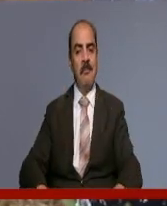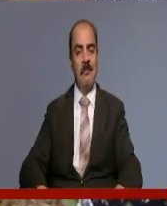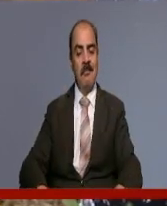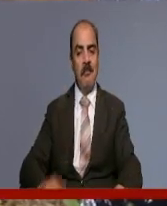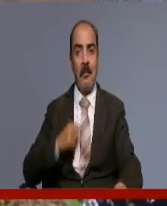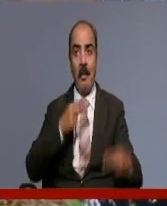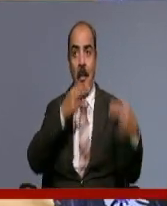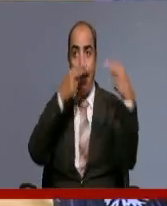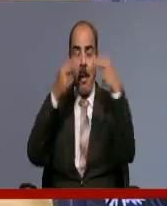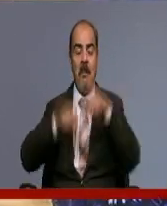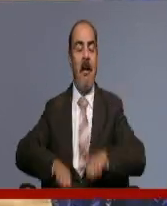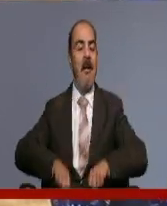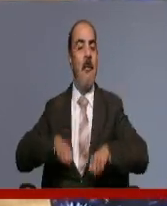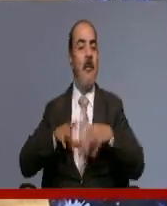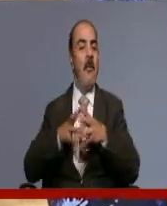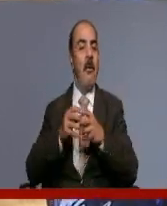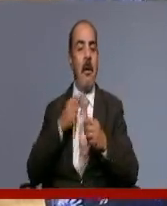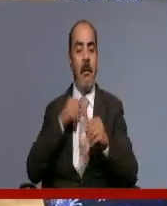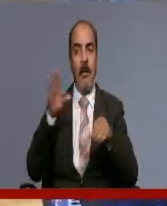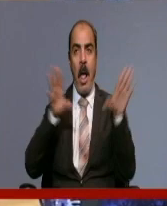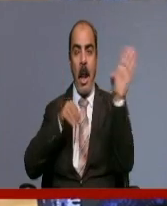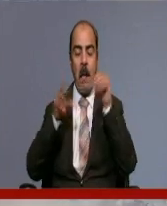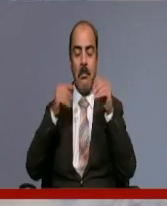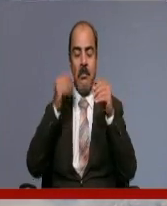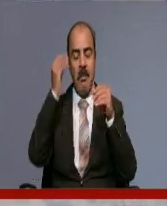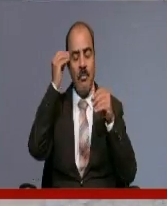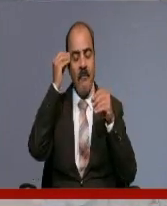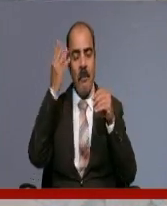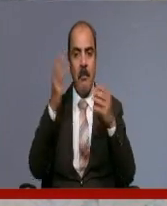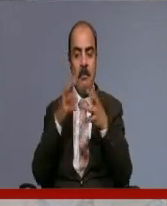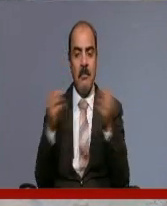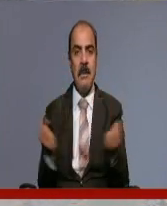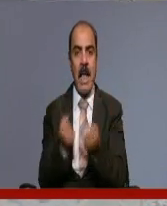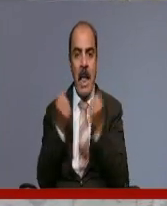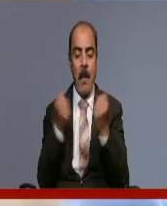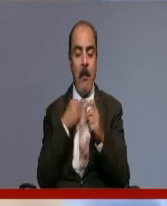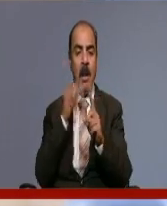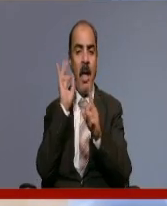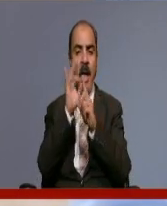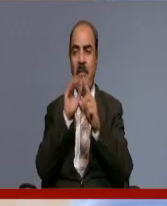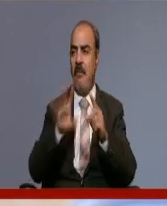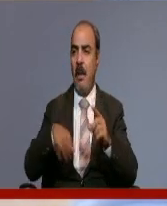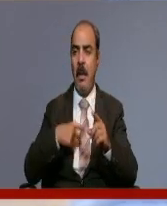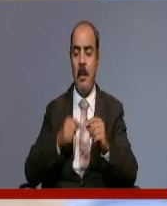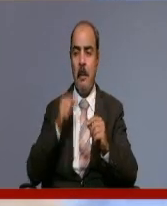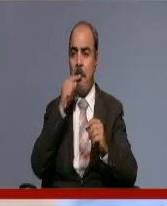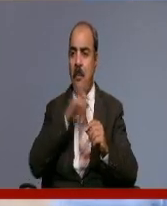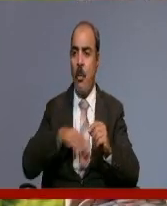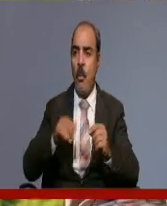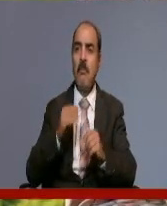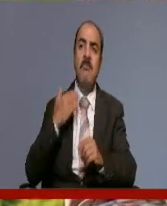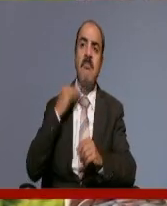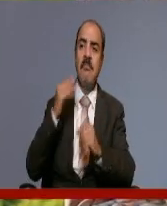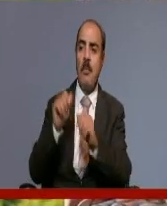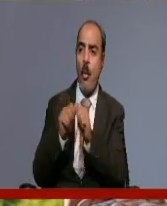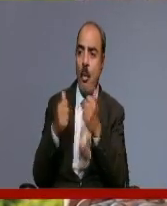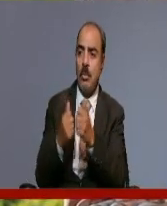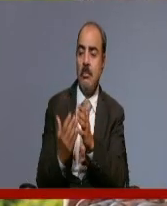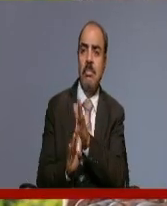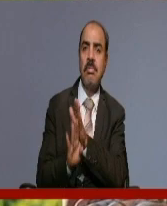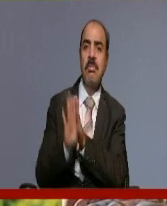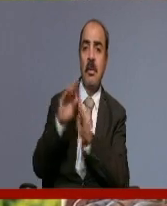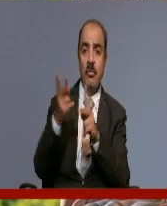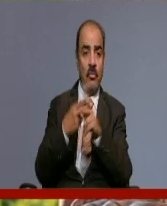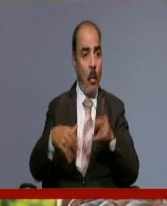الحلم في حياتها هو قصه حياتها هو تحقيقها لذاتها وفخر اسرتها بيها واعتراف